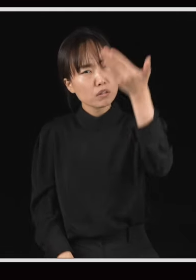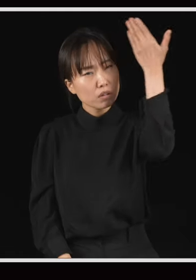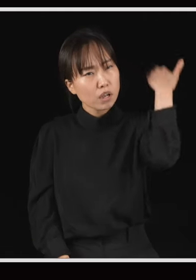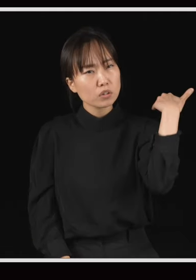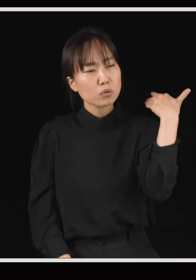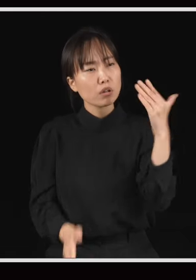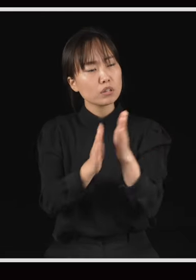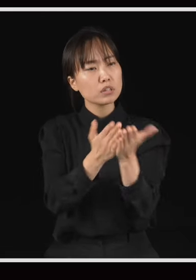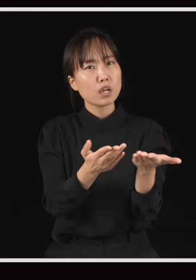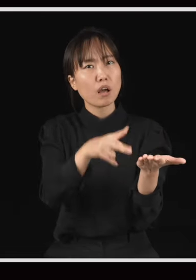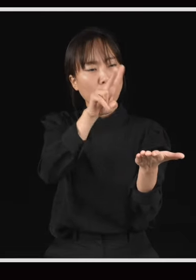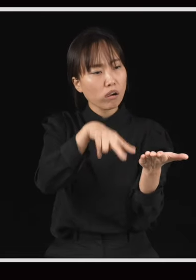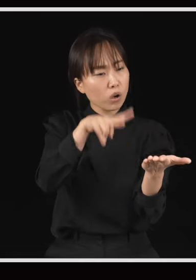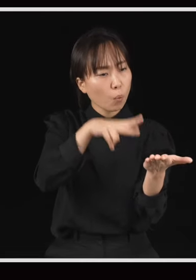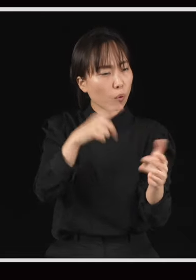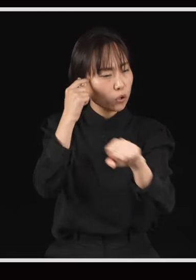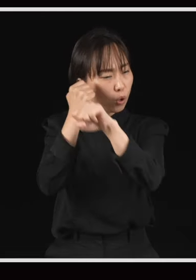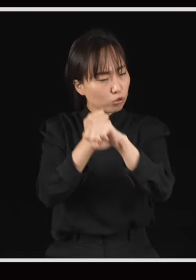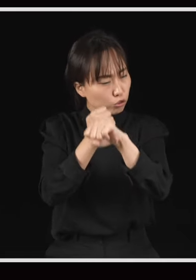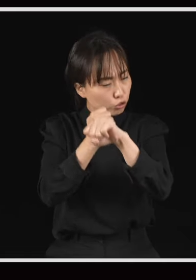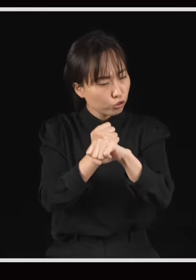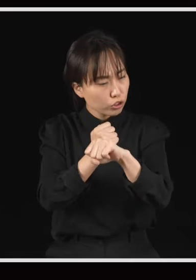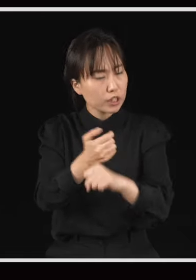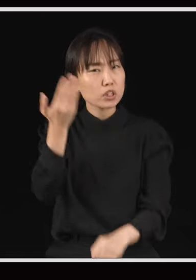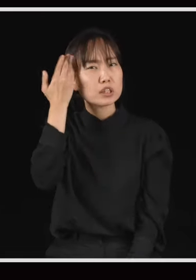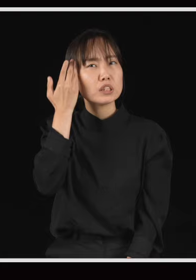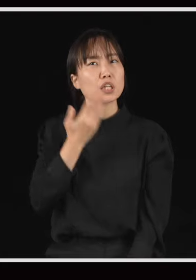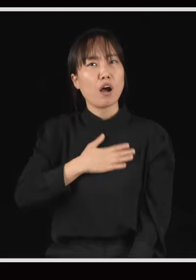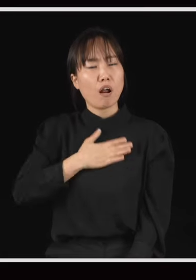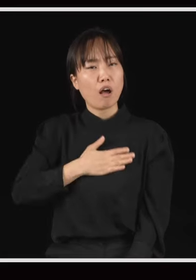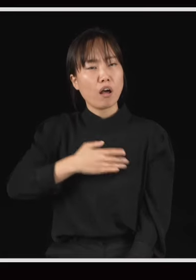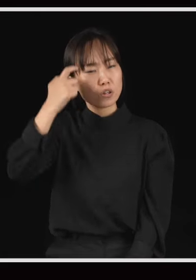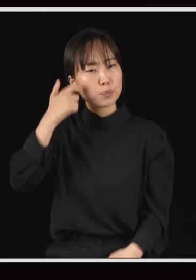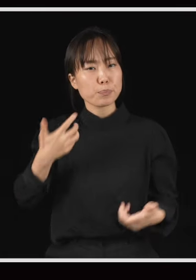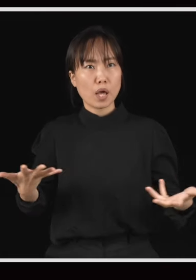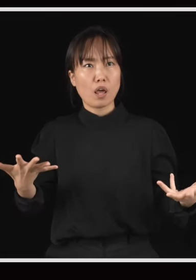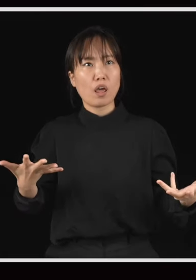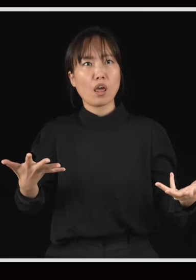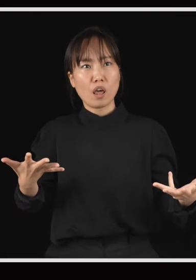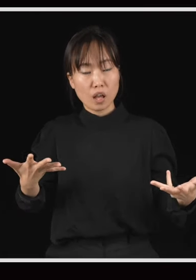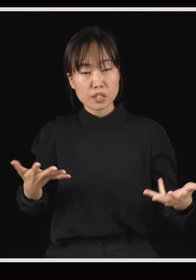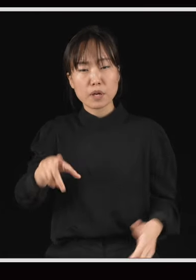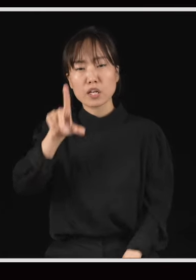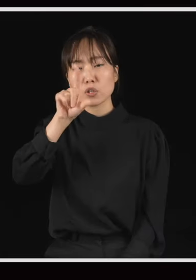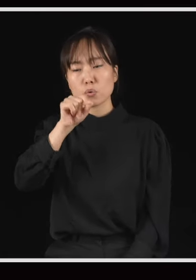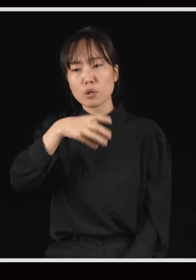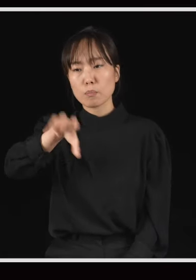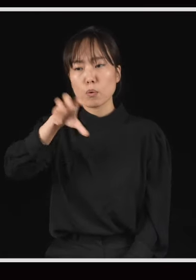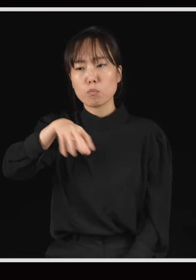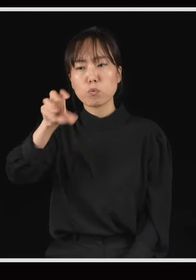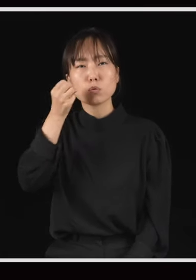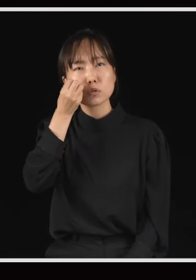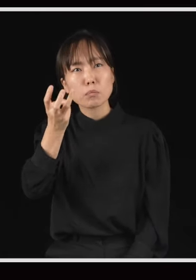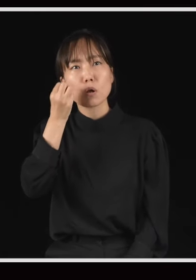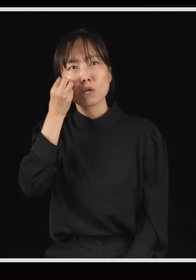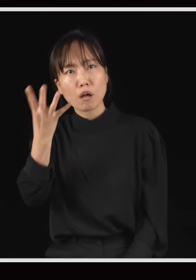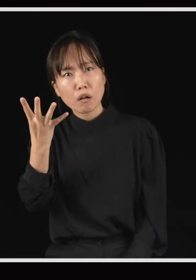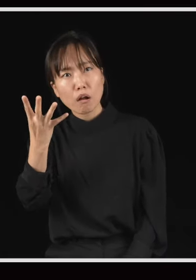전에는 이 개념을 책으로만 알았거든요. 그리고 연구로만 알았거든요. 네, 제가 한 서너 달 정도